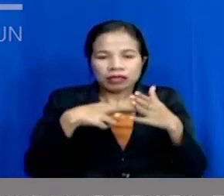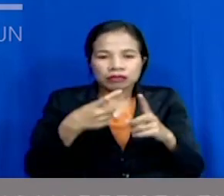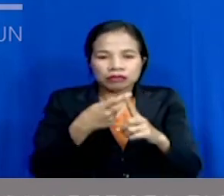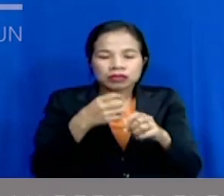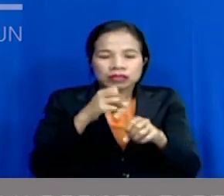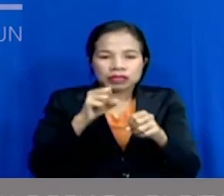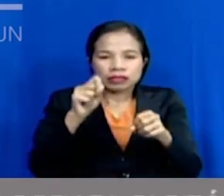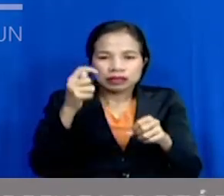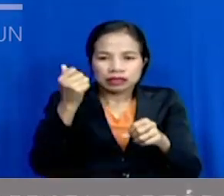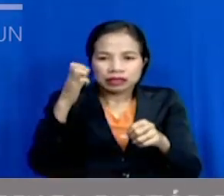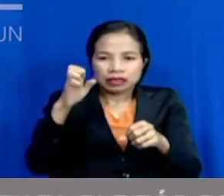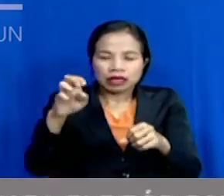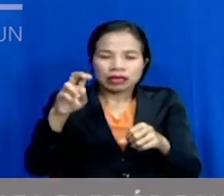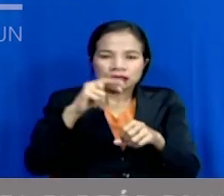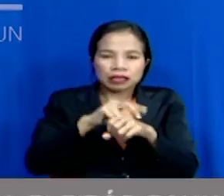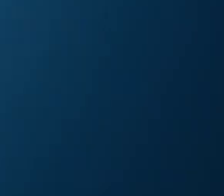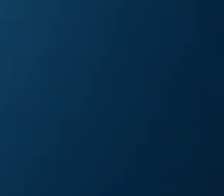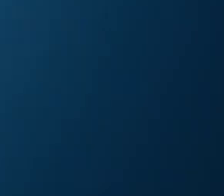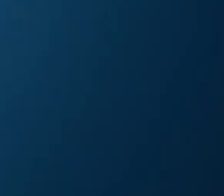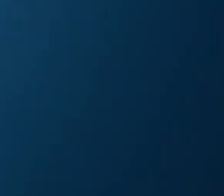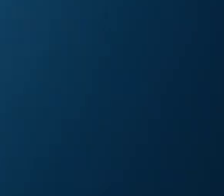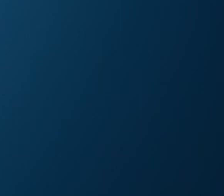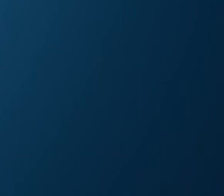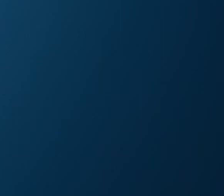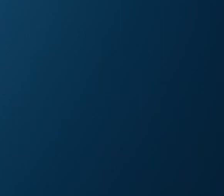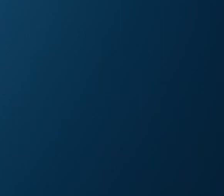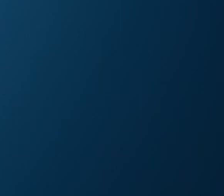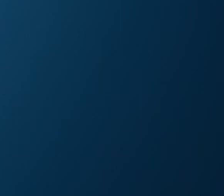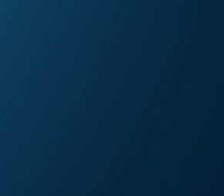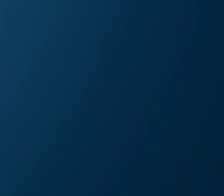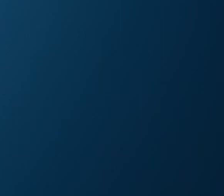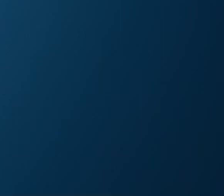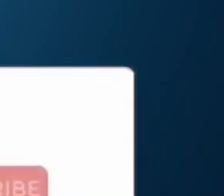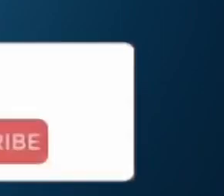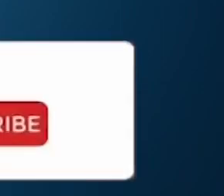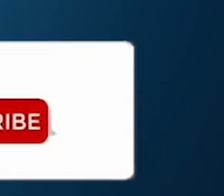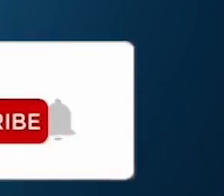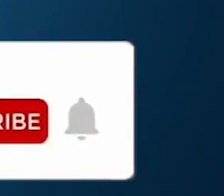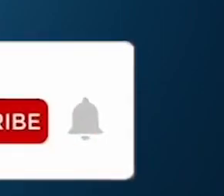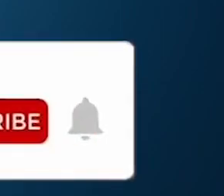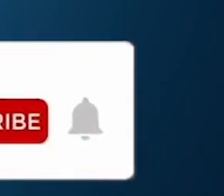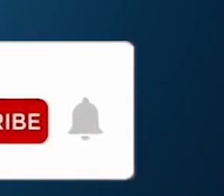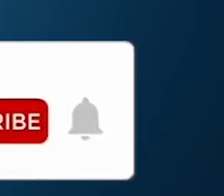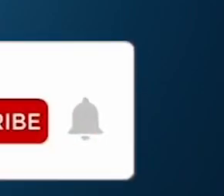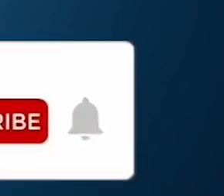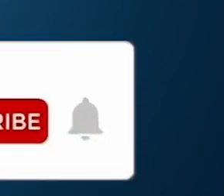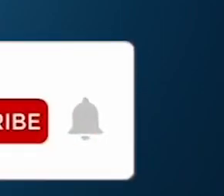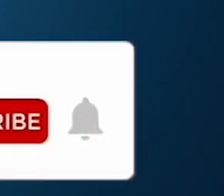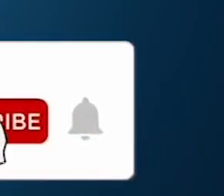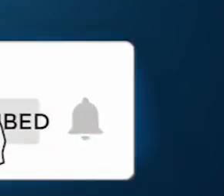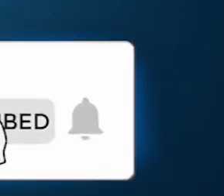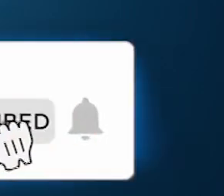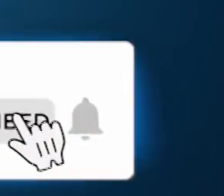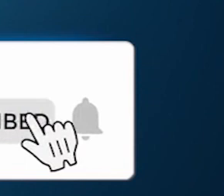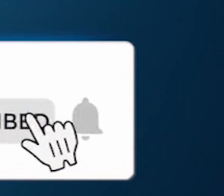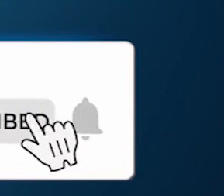național. Uisi Bocau, Mari Pedro Barteteli. Atu hetang informação factuais no atuais, que ta haluha